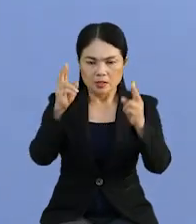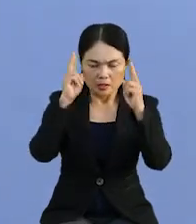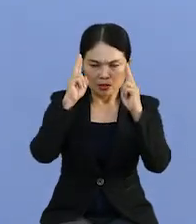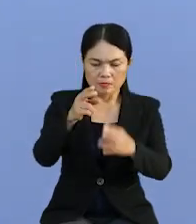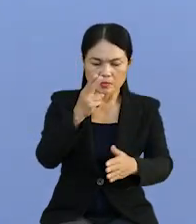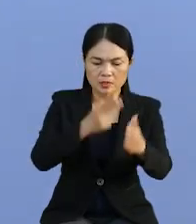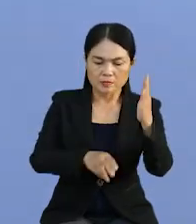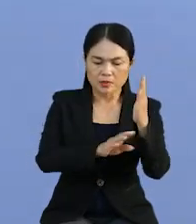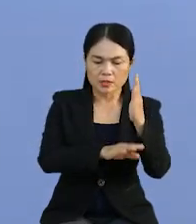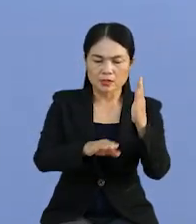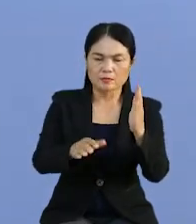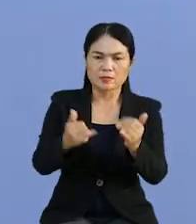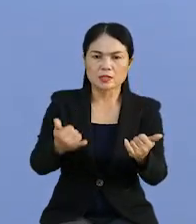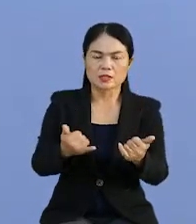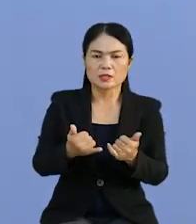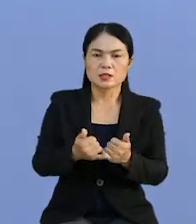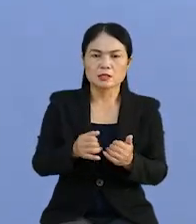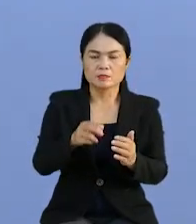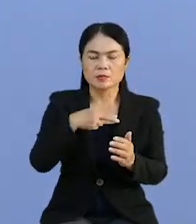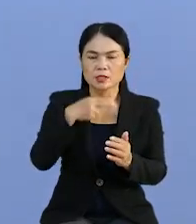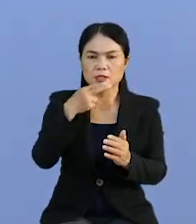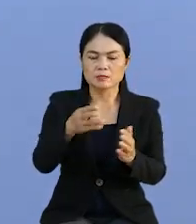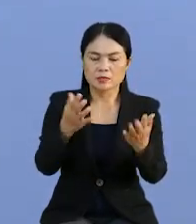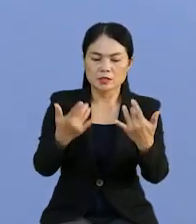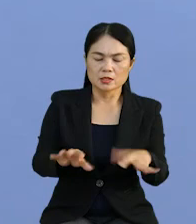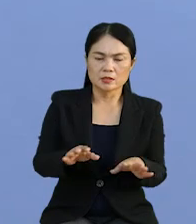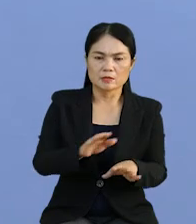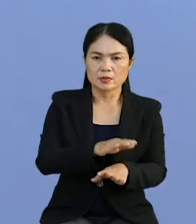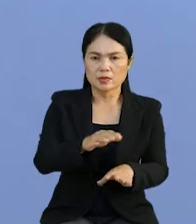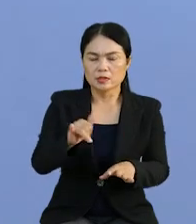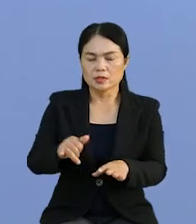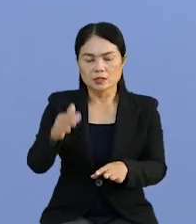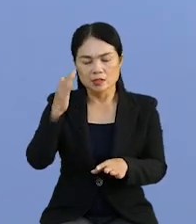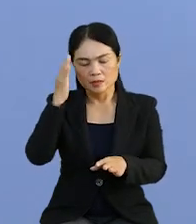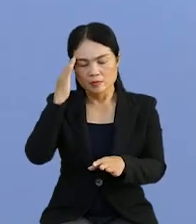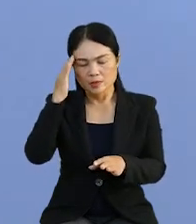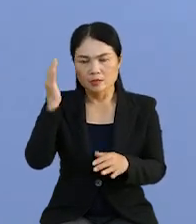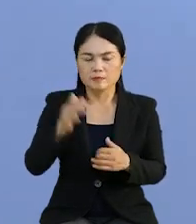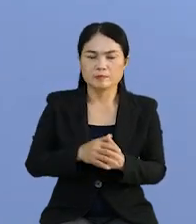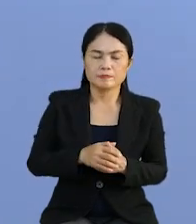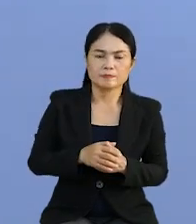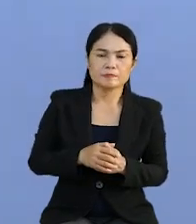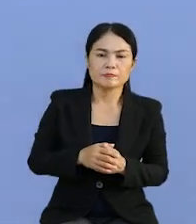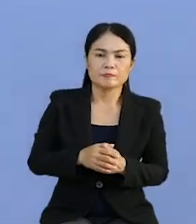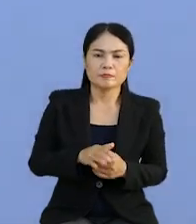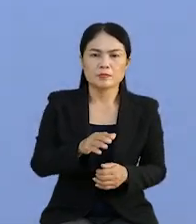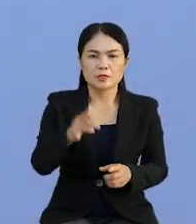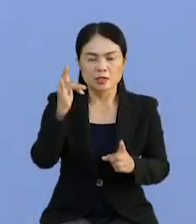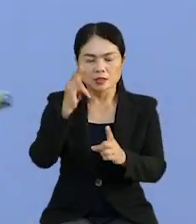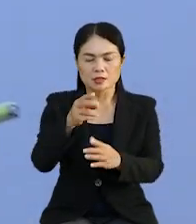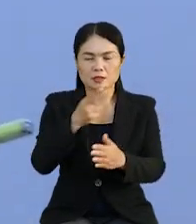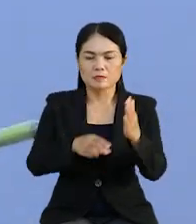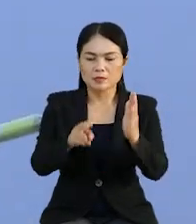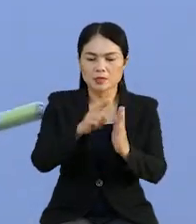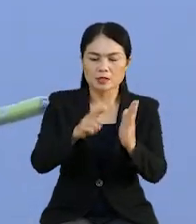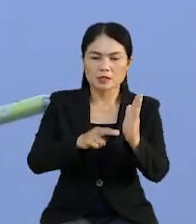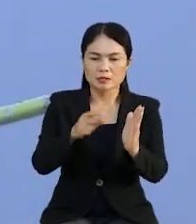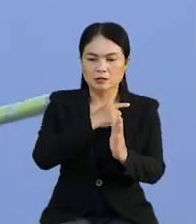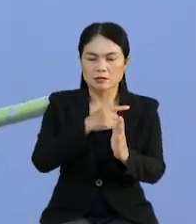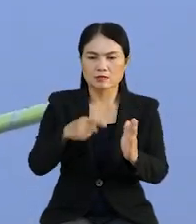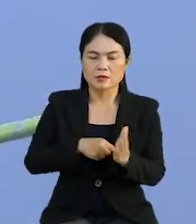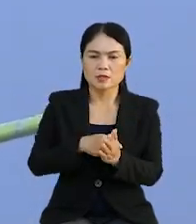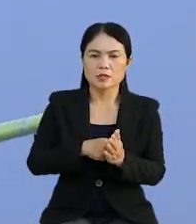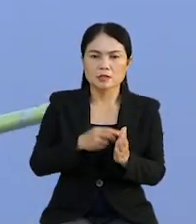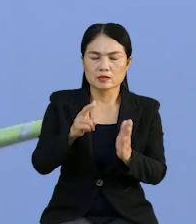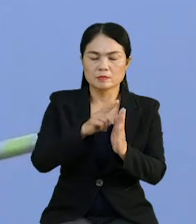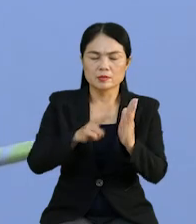มมาไว้ดอกก้นอบายมีนลูกบาลอธิบายโดยตัวหายก้นจามเต้ก้นโกบมน้องไว้อัตบัติยืนโกบมน้อง